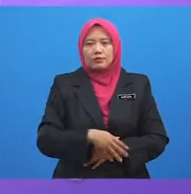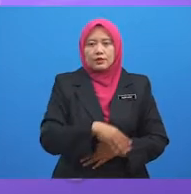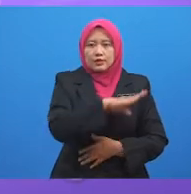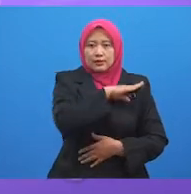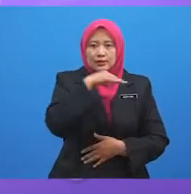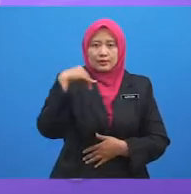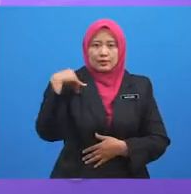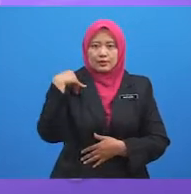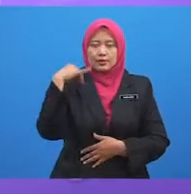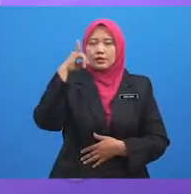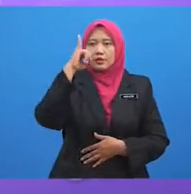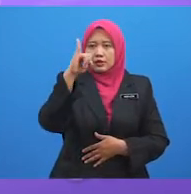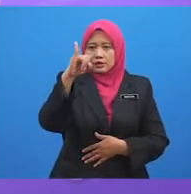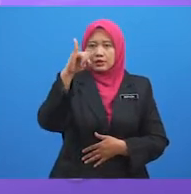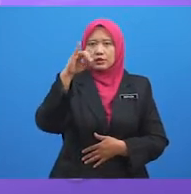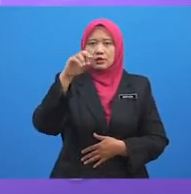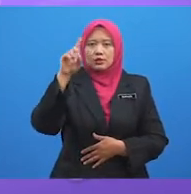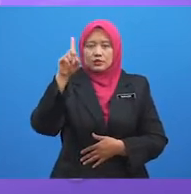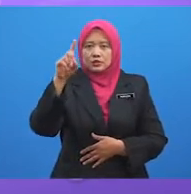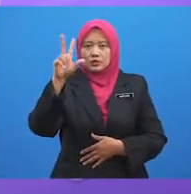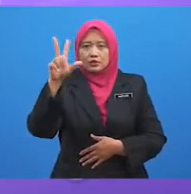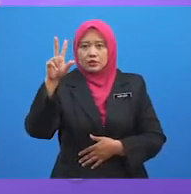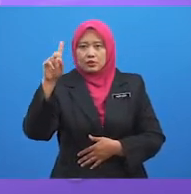24 dan iodin